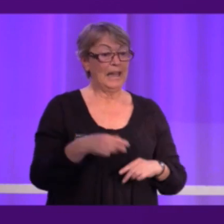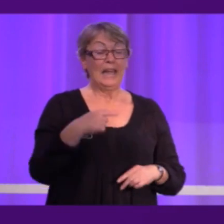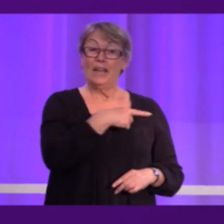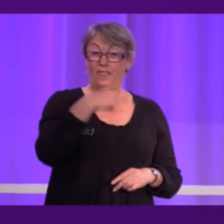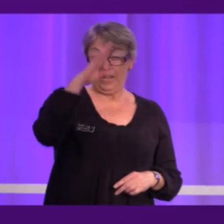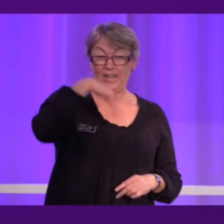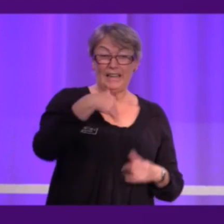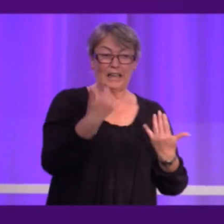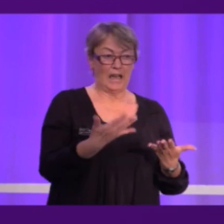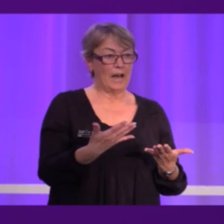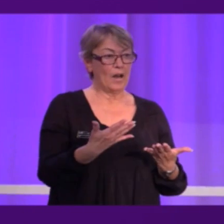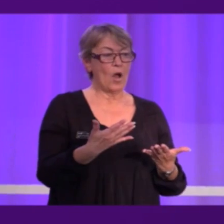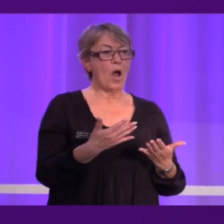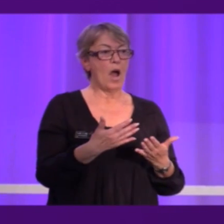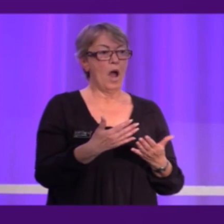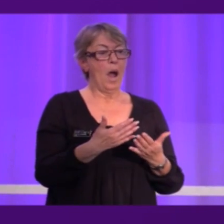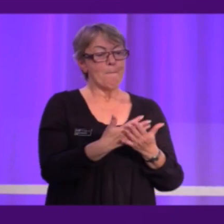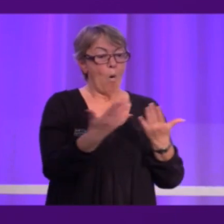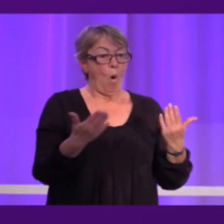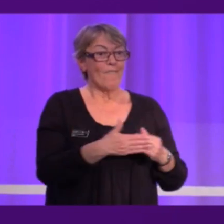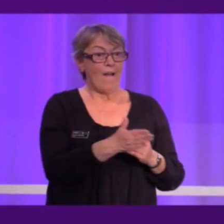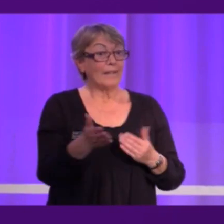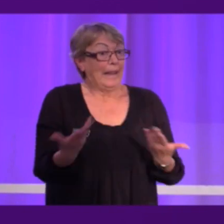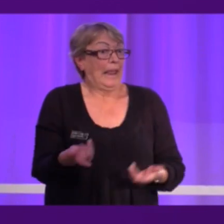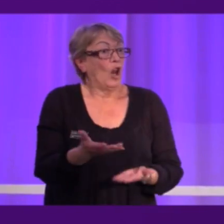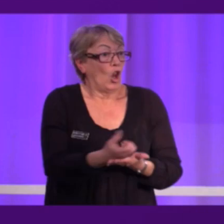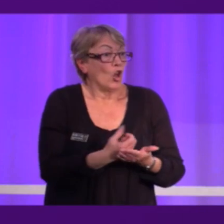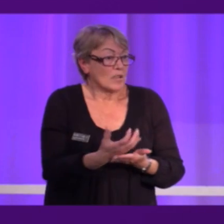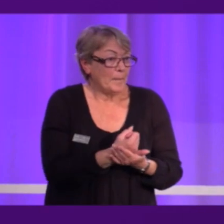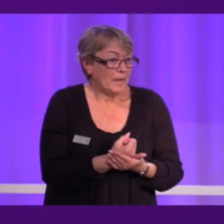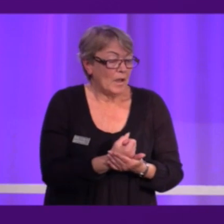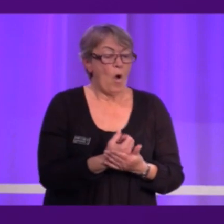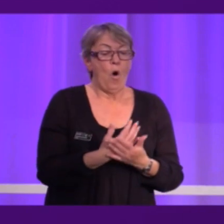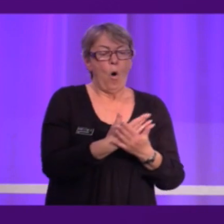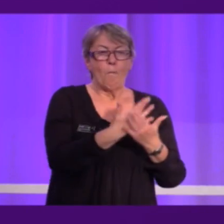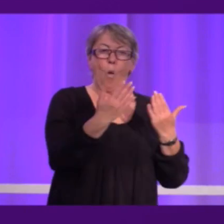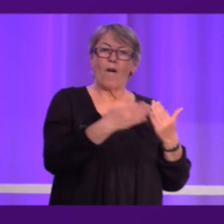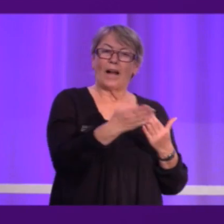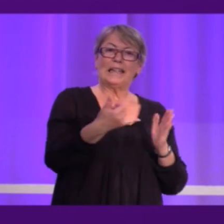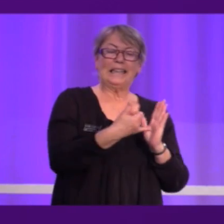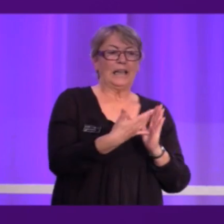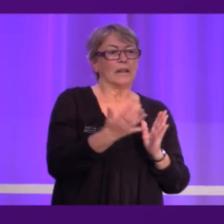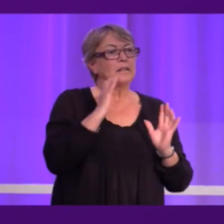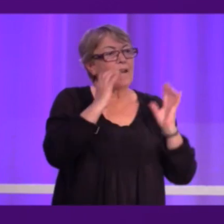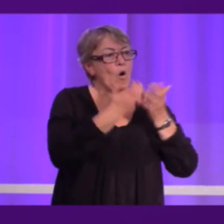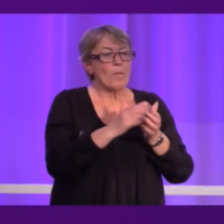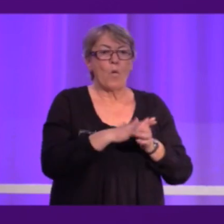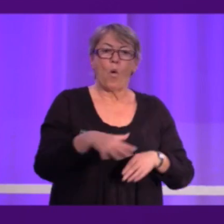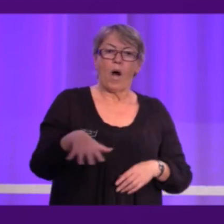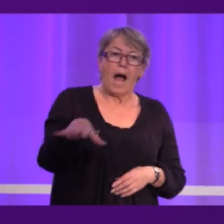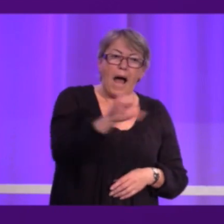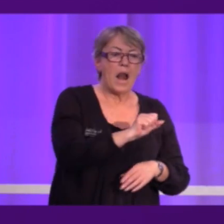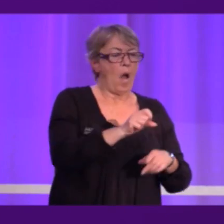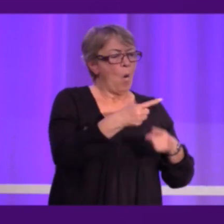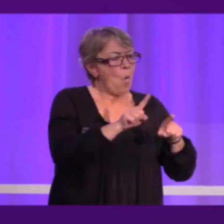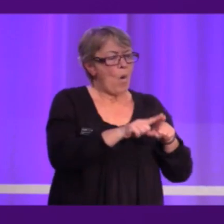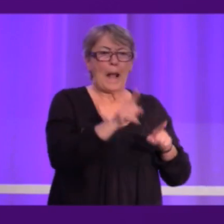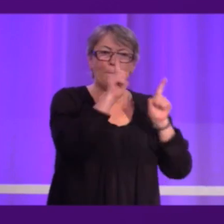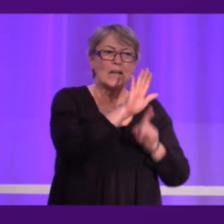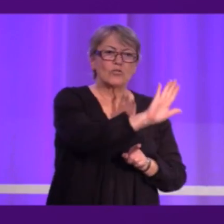ju idag att mångfald är lönsamt. Och mångfald handlar om att ta tillvara på alla olika